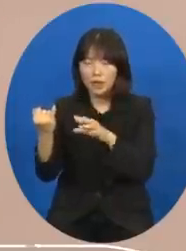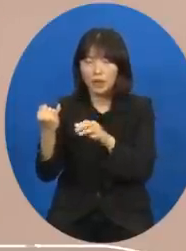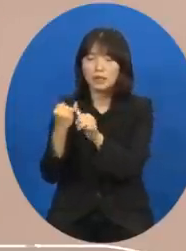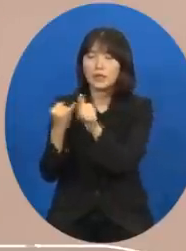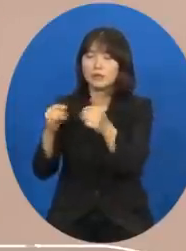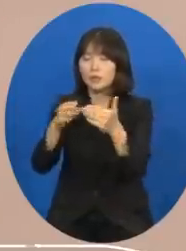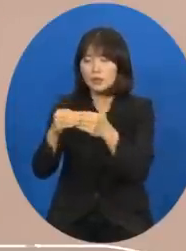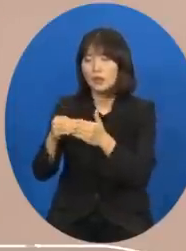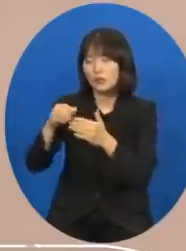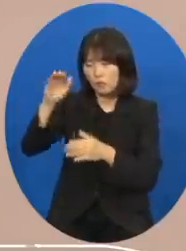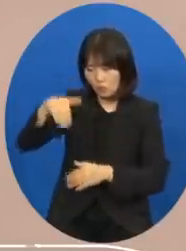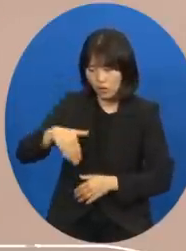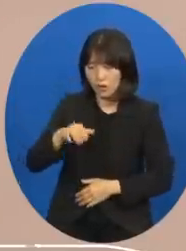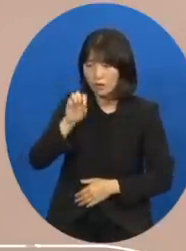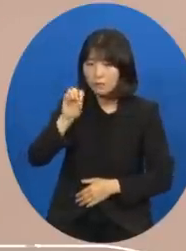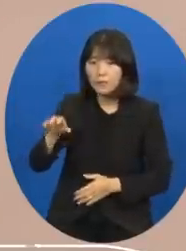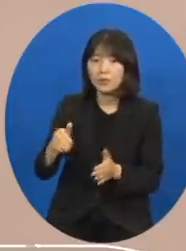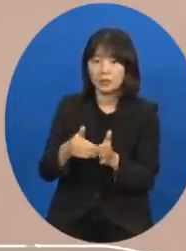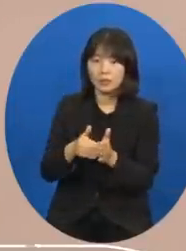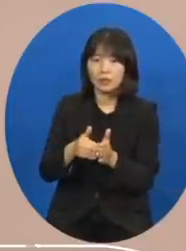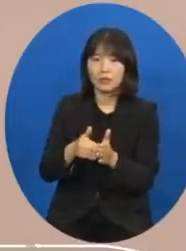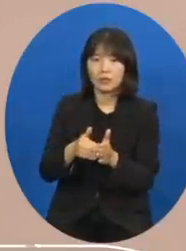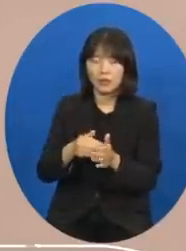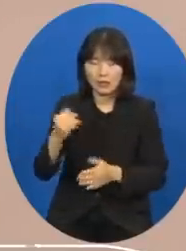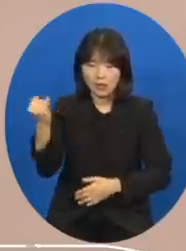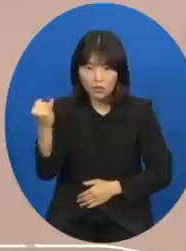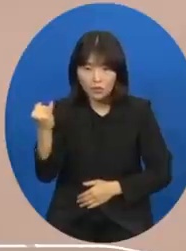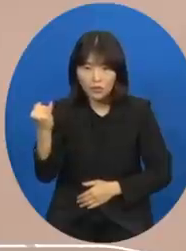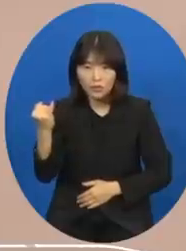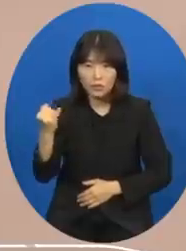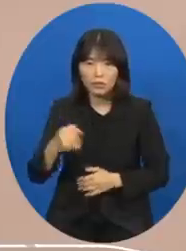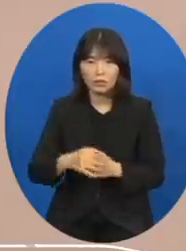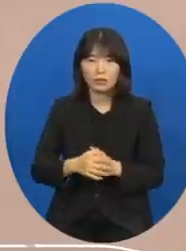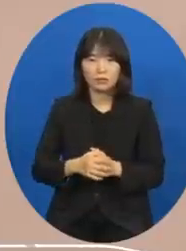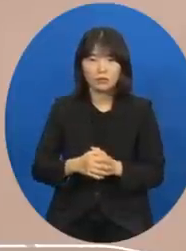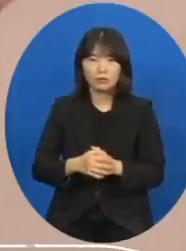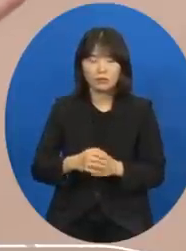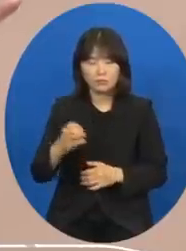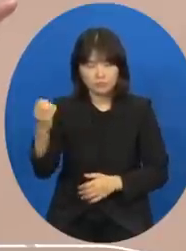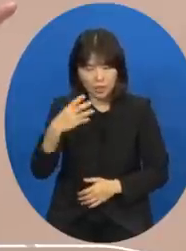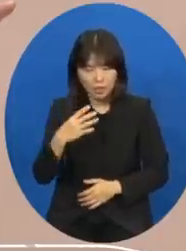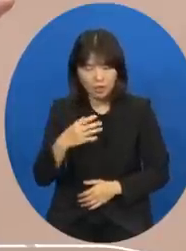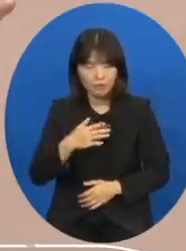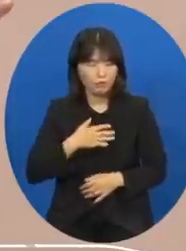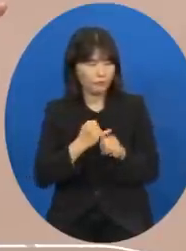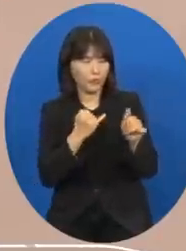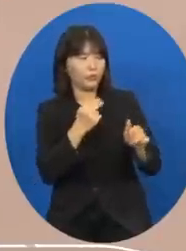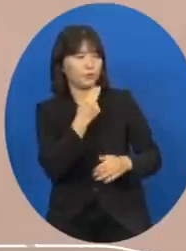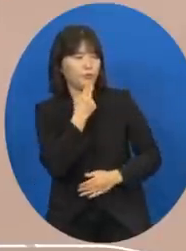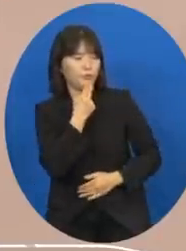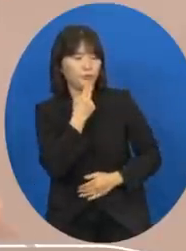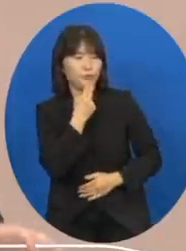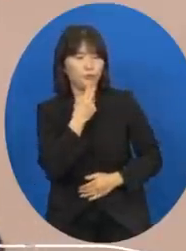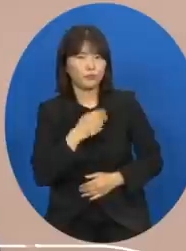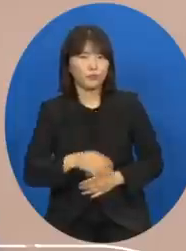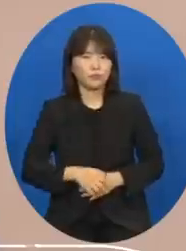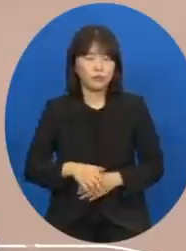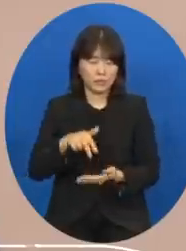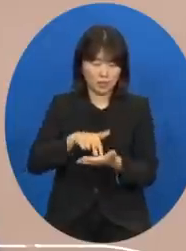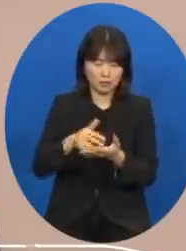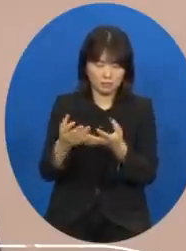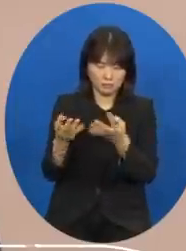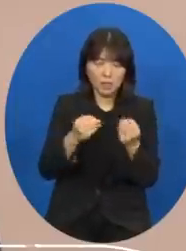하십니다. 여인이 아니나 다를까 탁 반발해요. 난 남편 없습니다. 사연이 많은